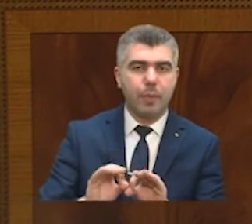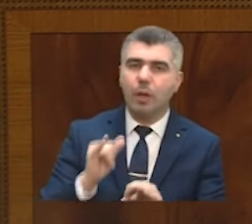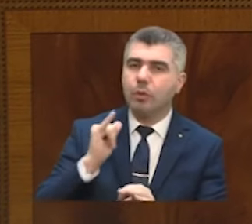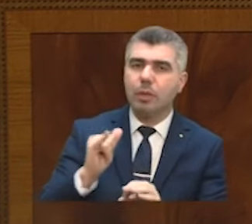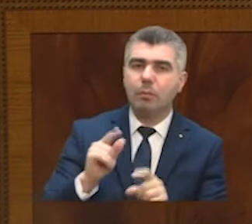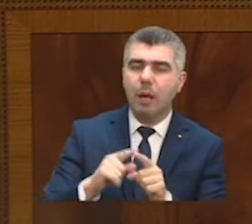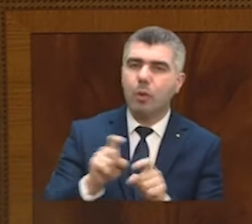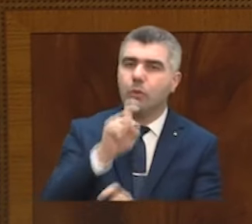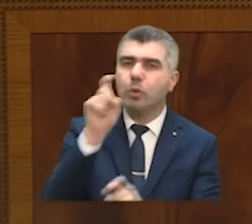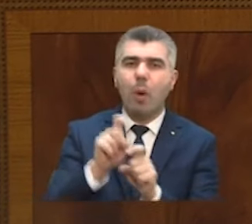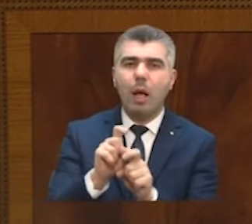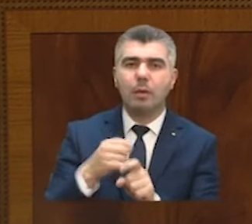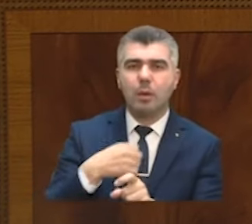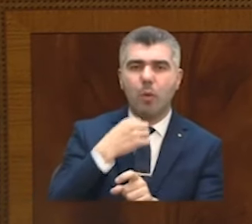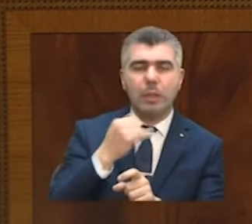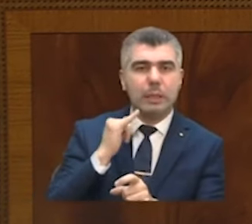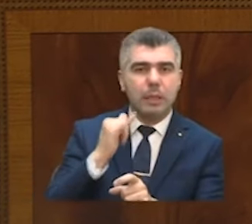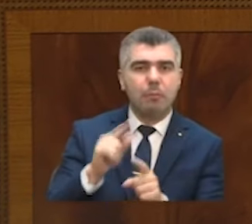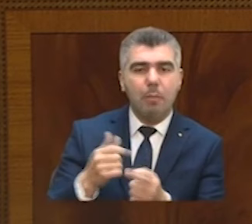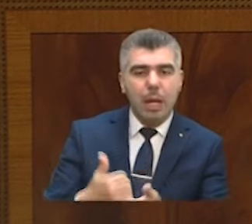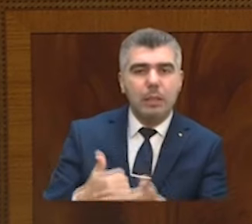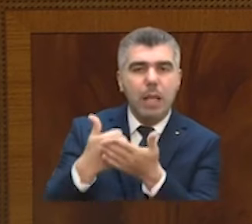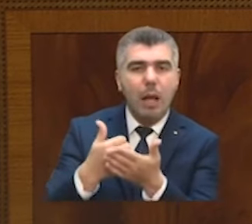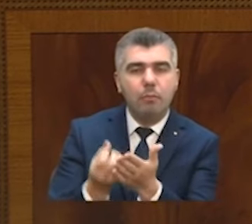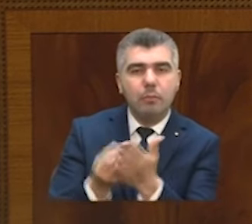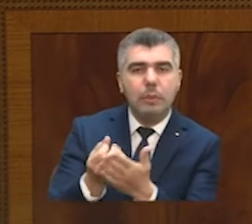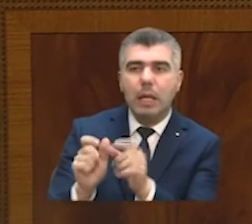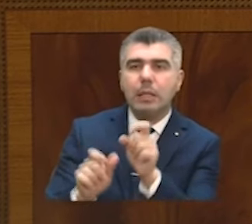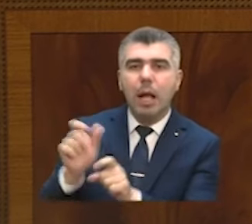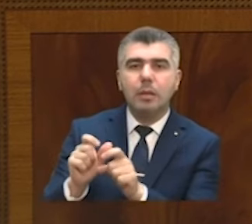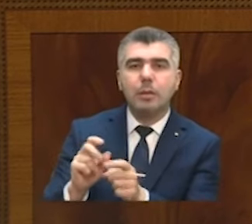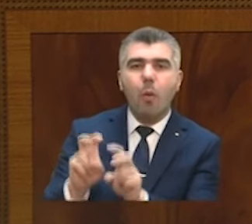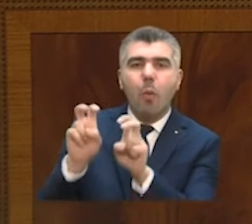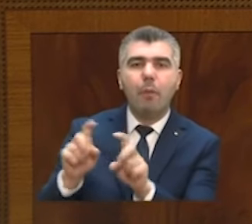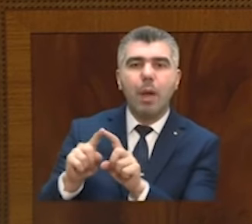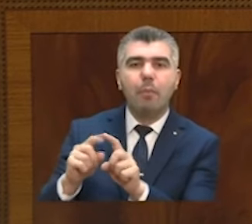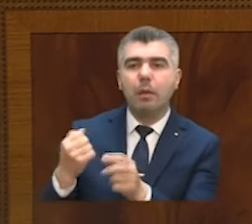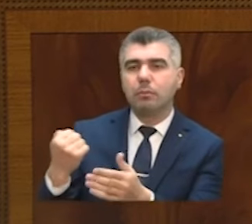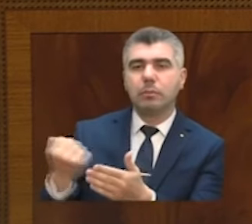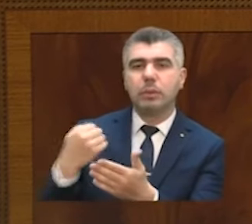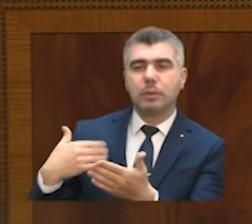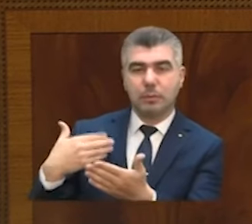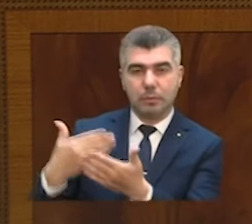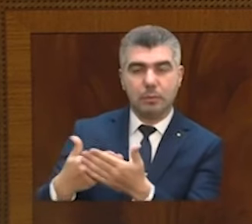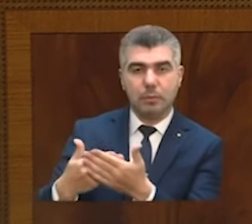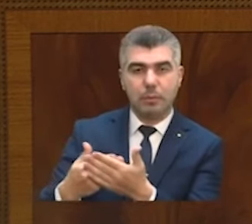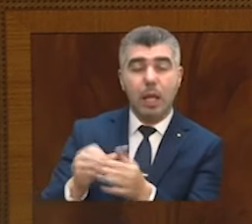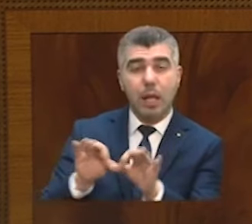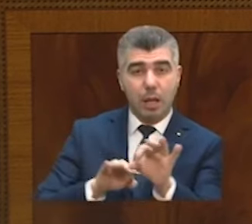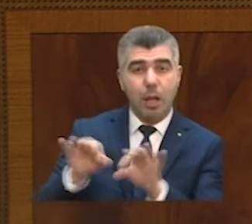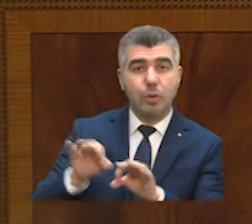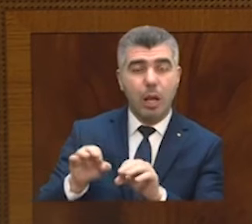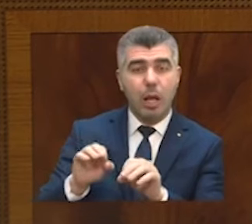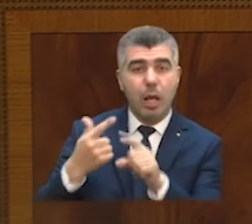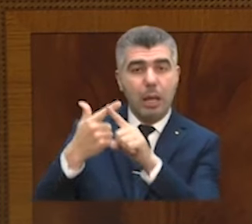سؤال المقاربات تتحدثون اليوم عن الدعم المدرسي لتعويض التلاميذ من هذا الهدر المدرسي. هو هذا إجراء عنده كلفة مالية